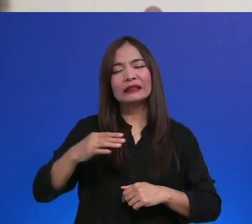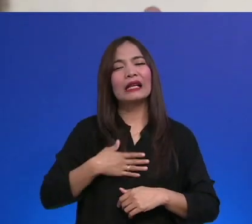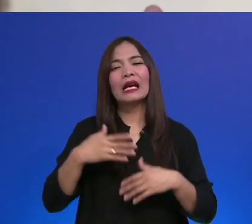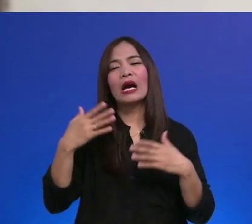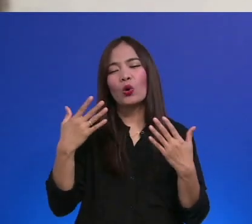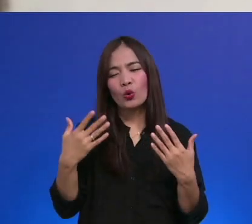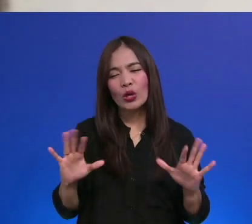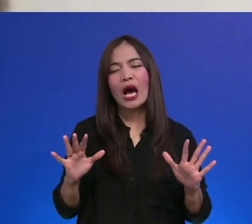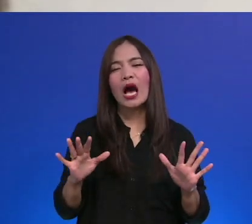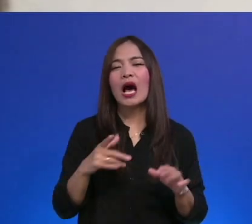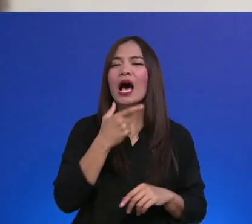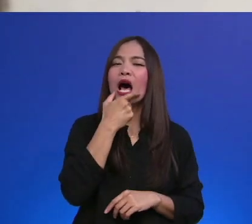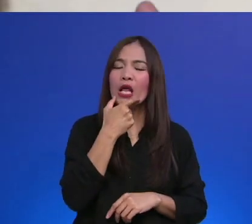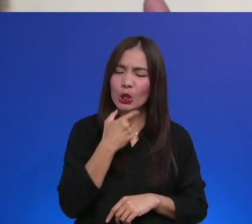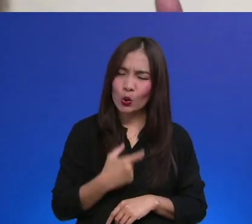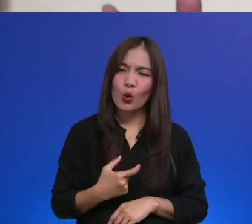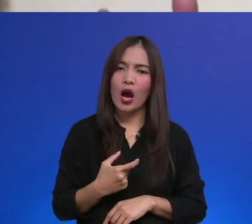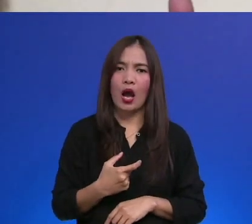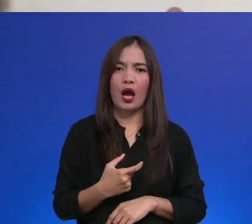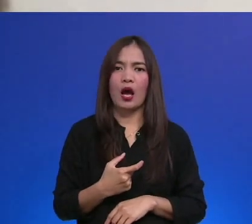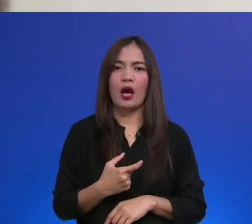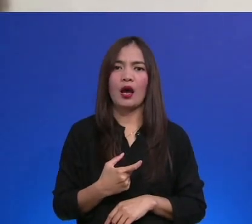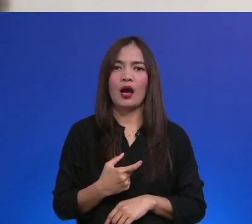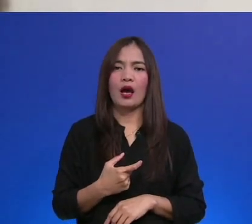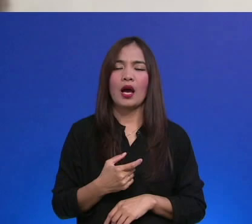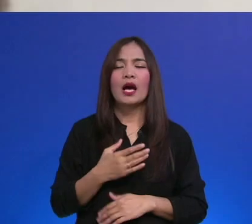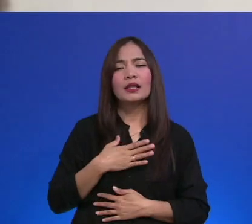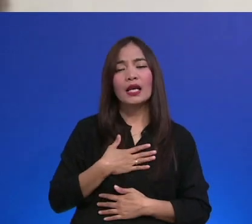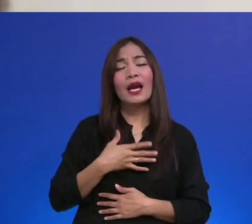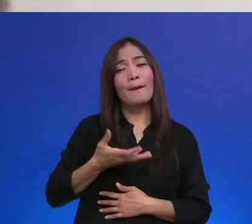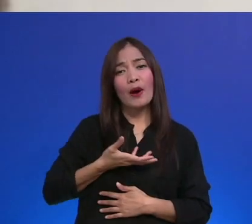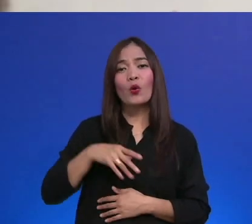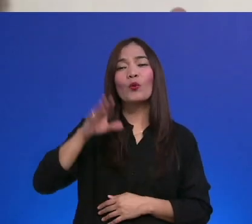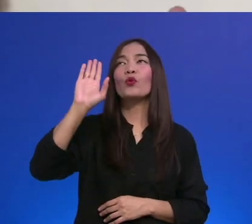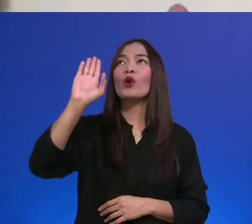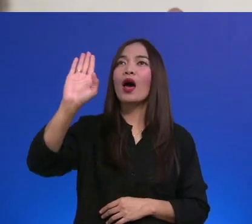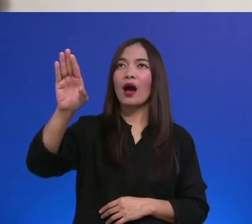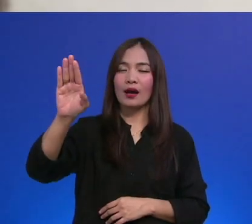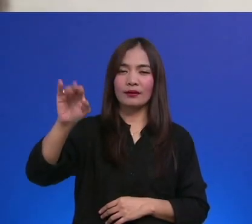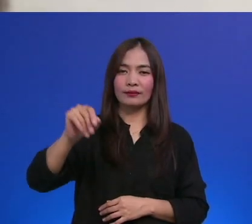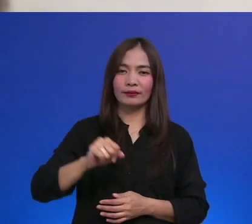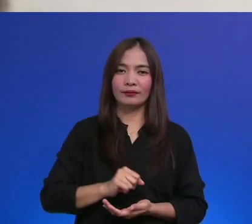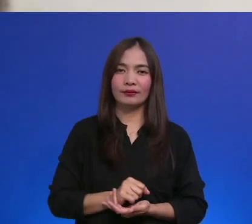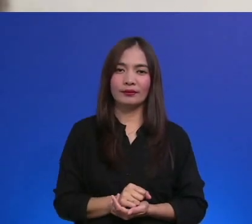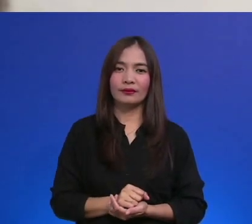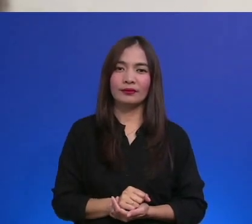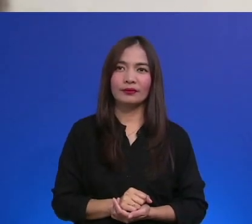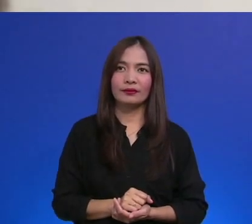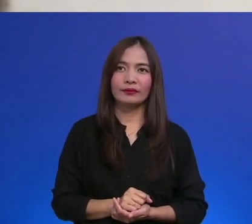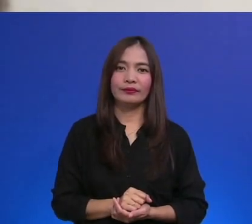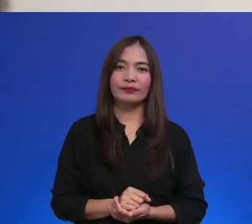makin senja atau makin tua saya juga mau pulang ya Harus